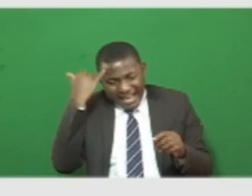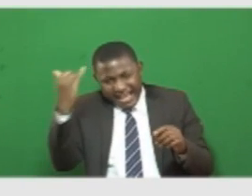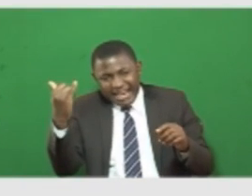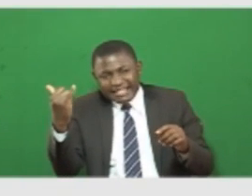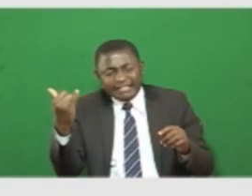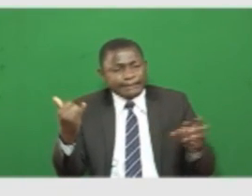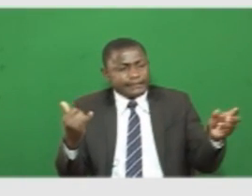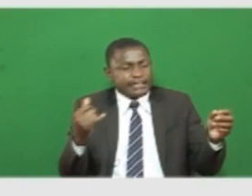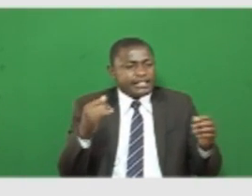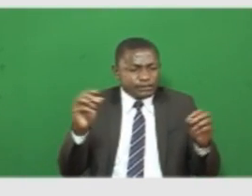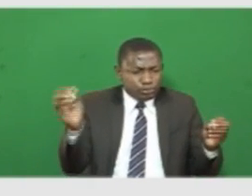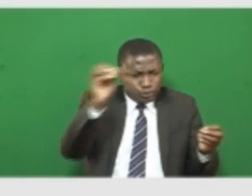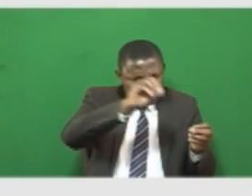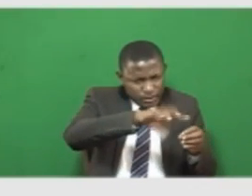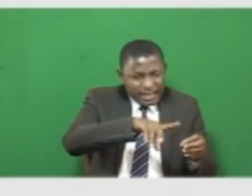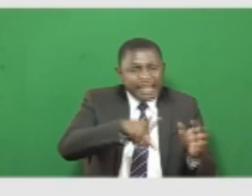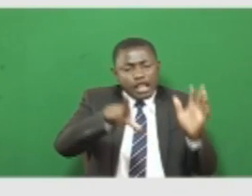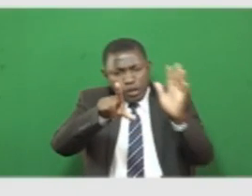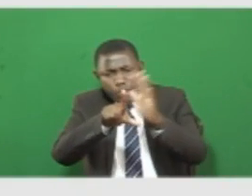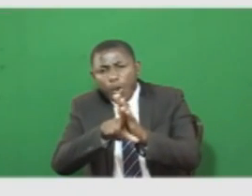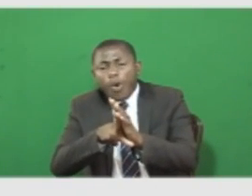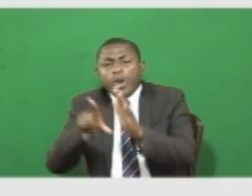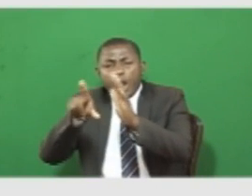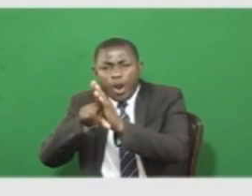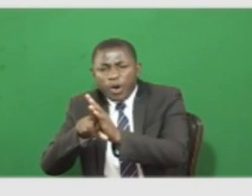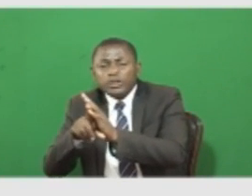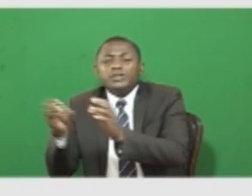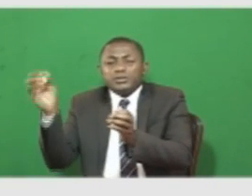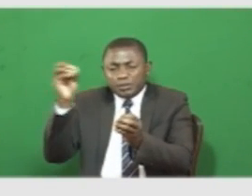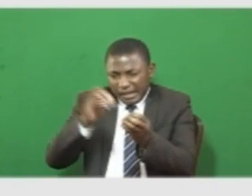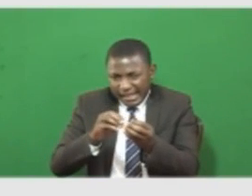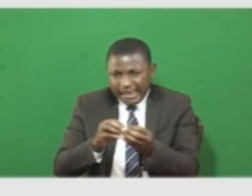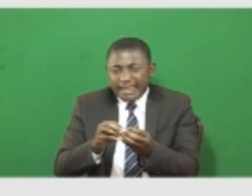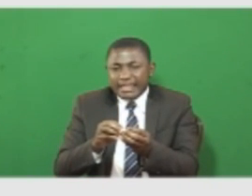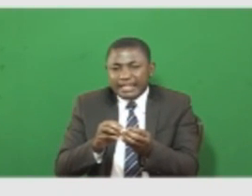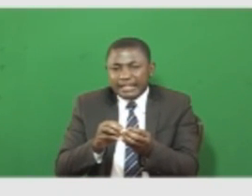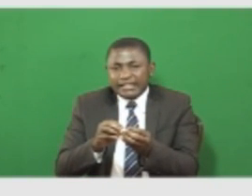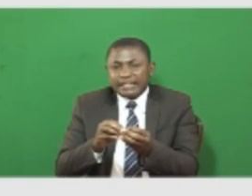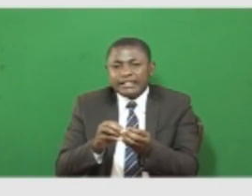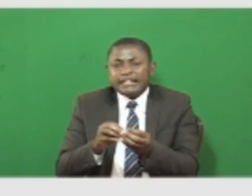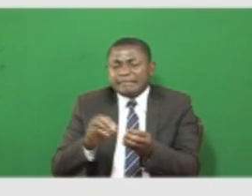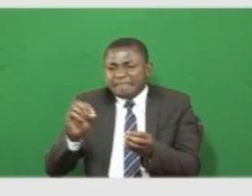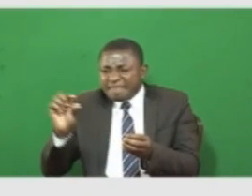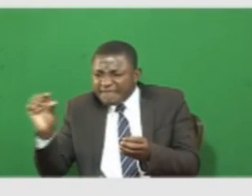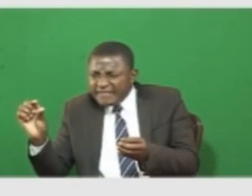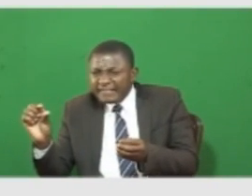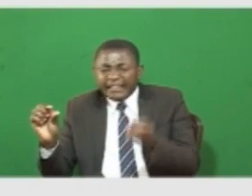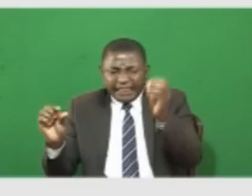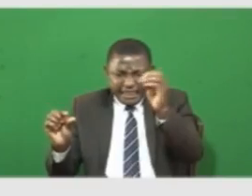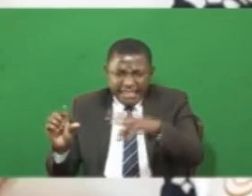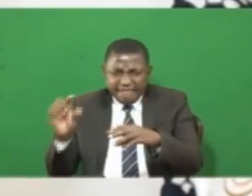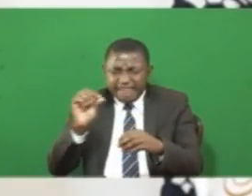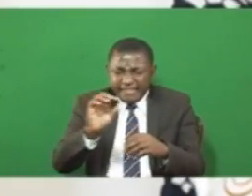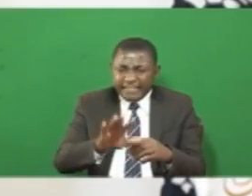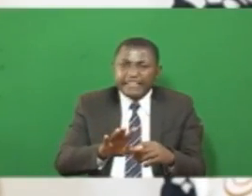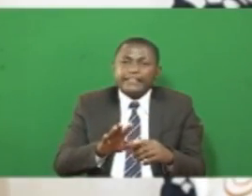pamusoro pechirevo, murairo pamusoro pemurairo, murairo pamusoro pemurairo, apa zvishoma nepapa zvishoma.